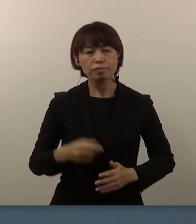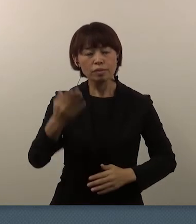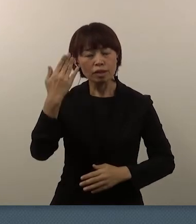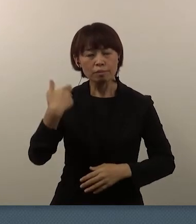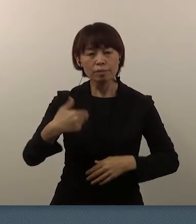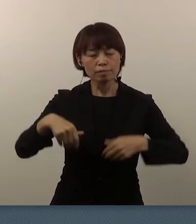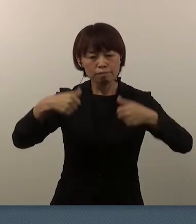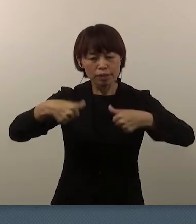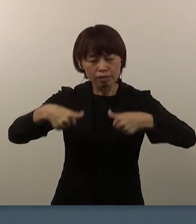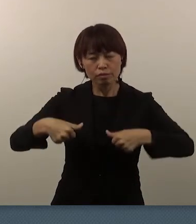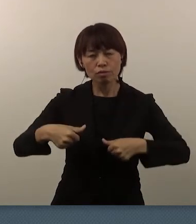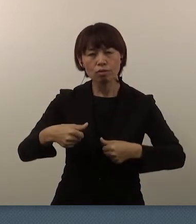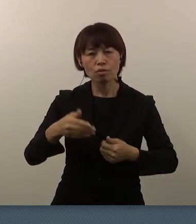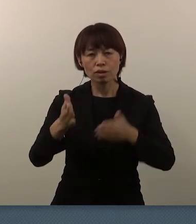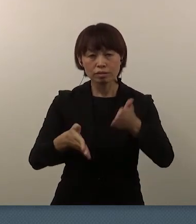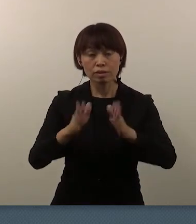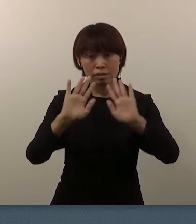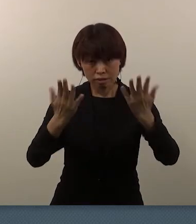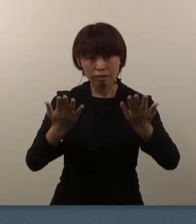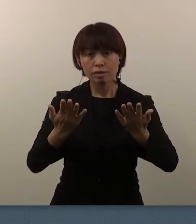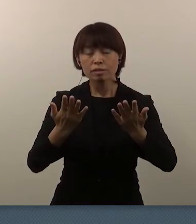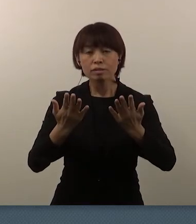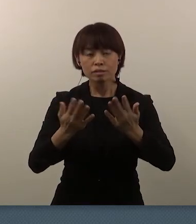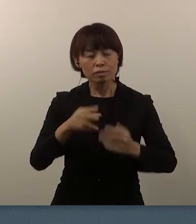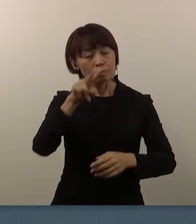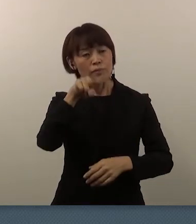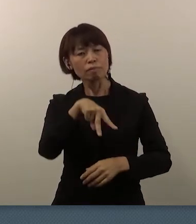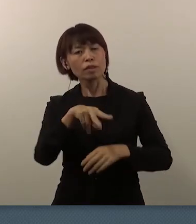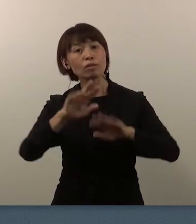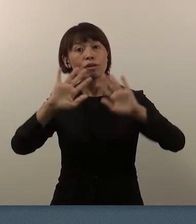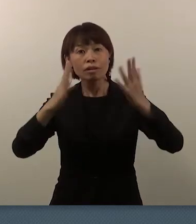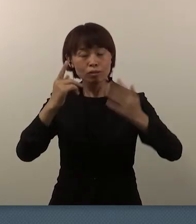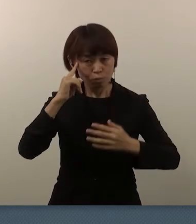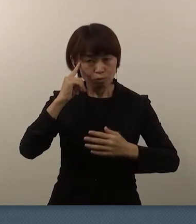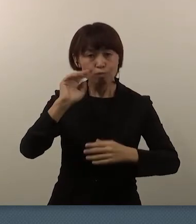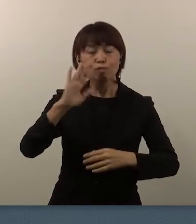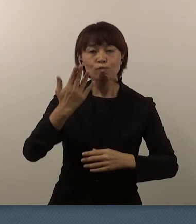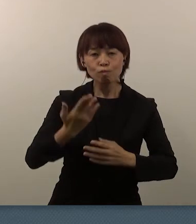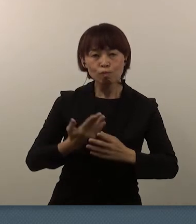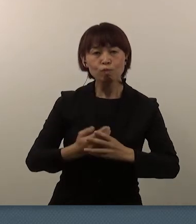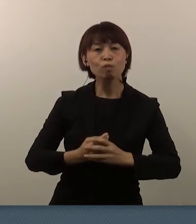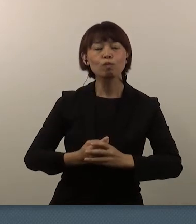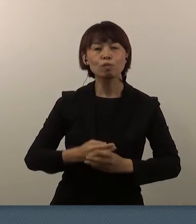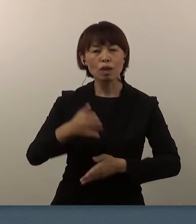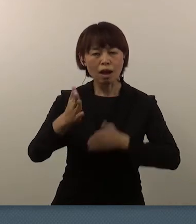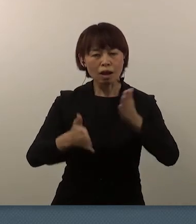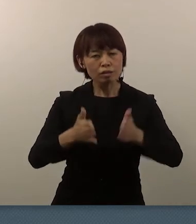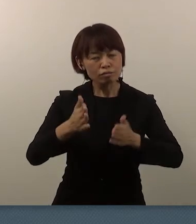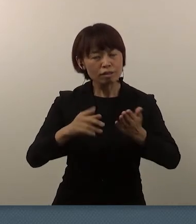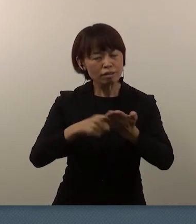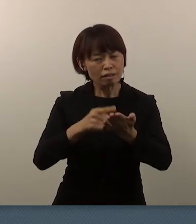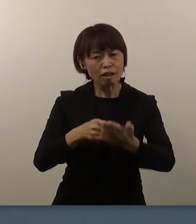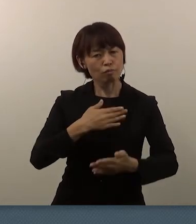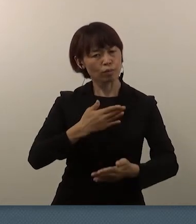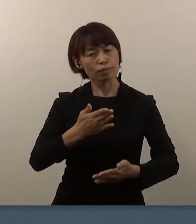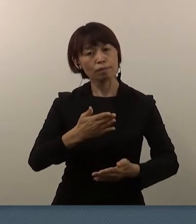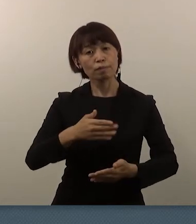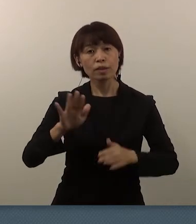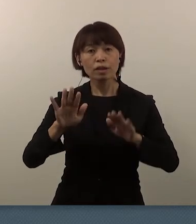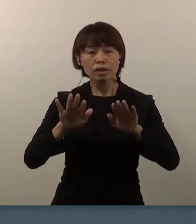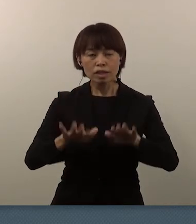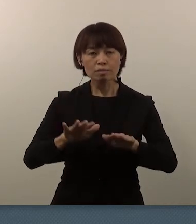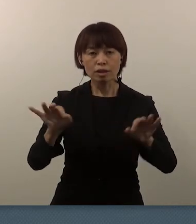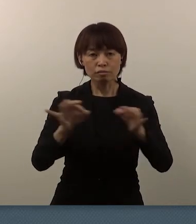対等に扱うって言いますか、軽視はしてないと思いますけれども、その扱いについてなんか不満に思ってらっしゃって、今急にこう変わってきたっていうところに